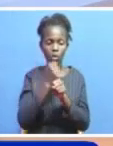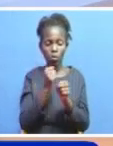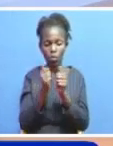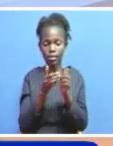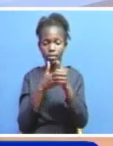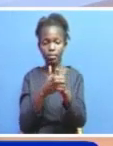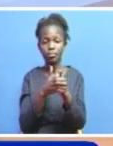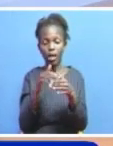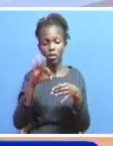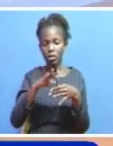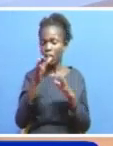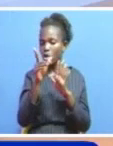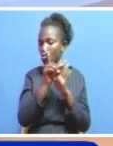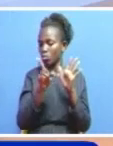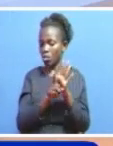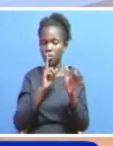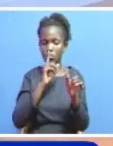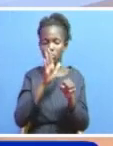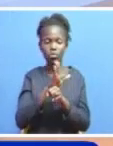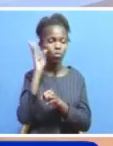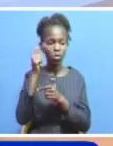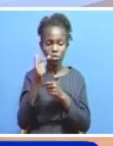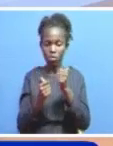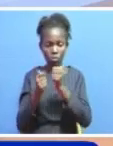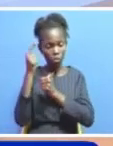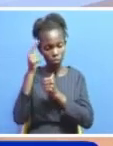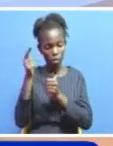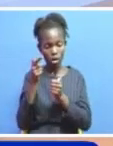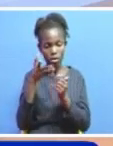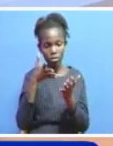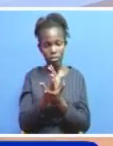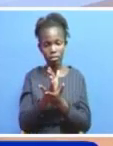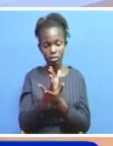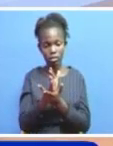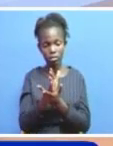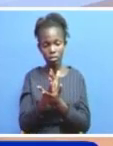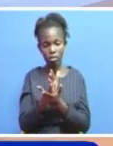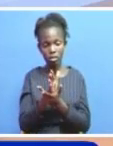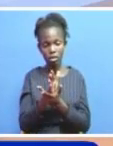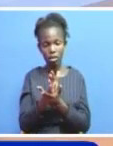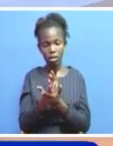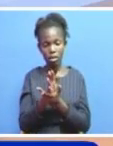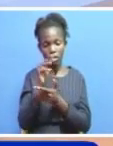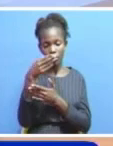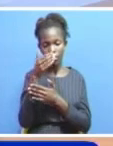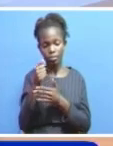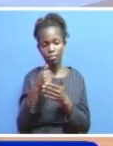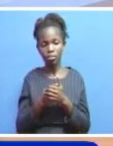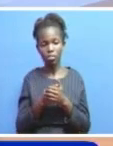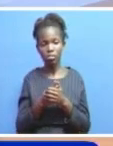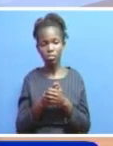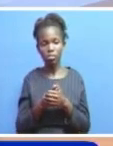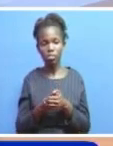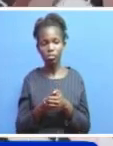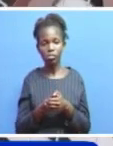ula unyuvwa kimea ayadha na kana nukwende ya kutetea mavatama amemba mambunge. Ino livoti yake kana tumani wilivoti ni Rastas